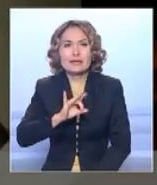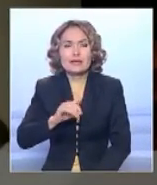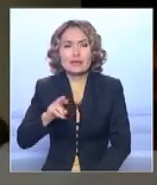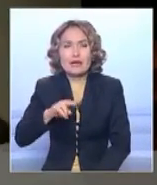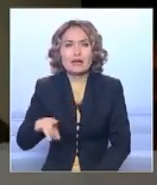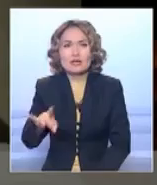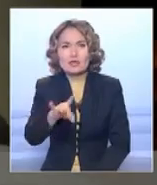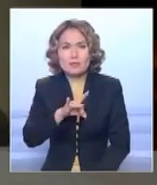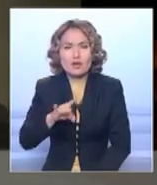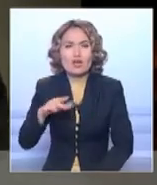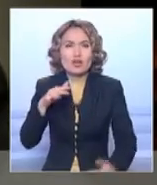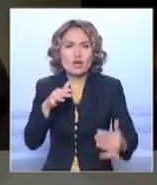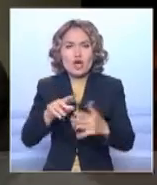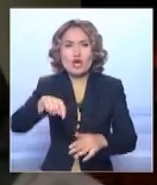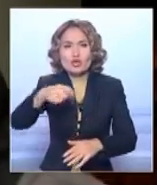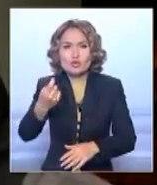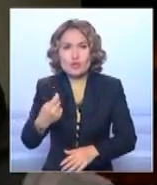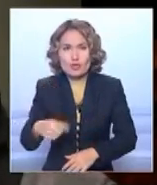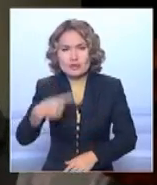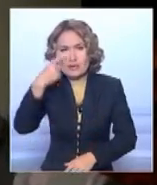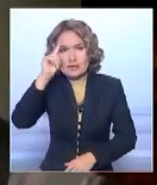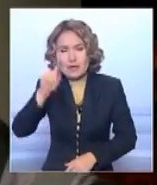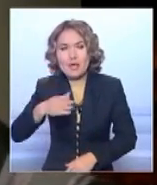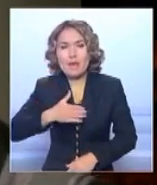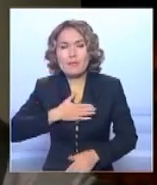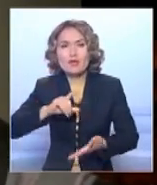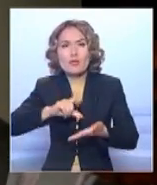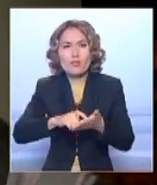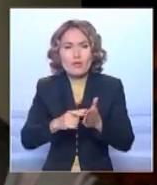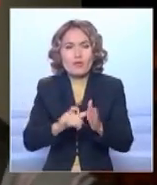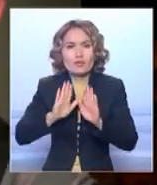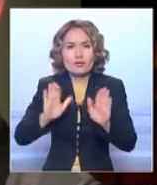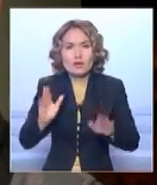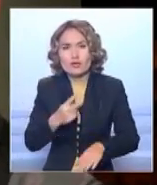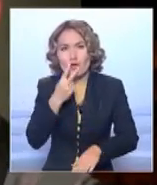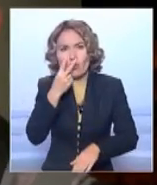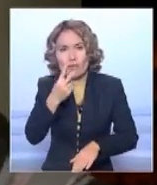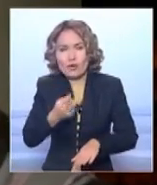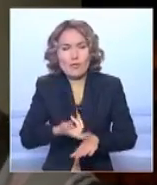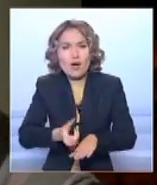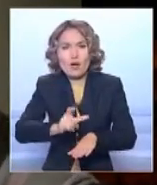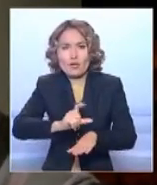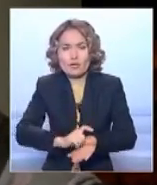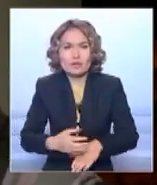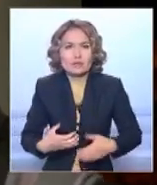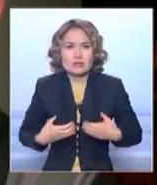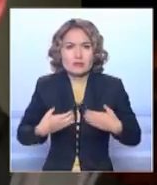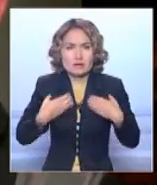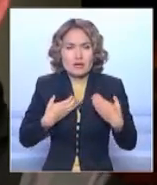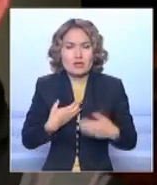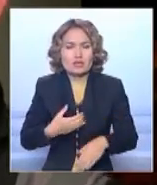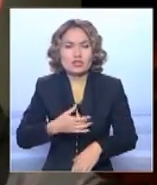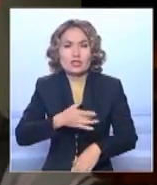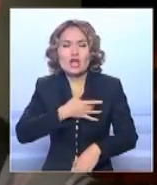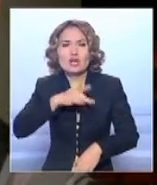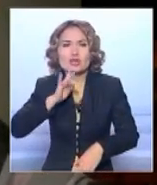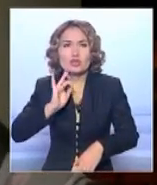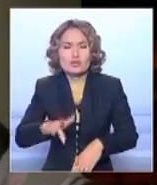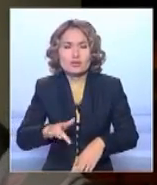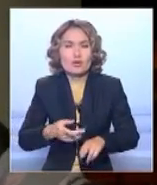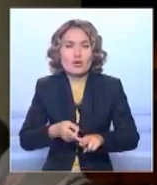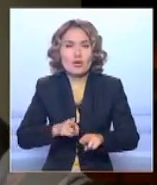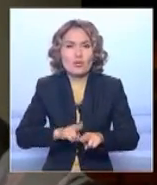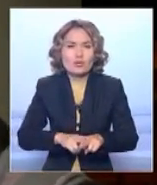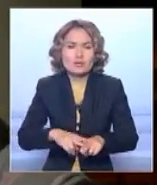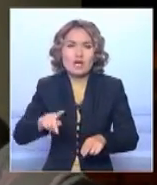ғана естіп білетінбіз. Ал мына бөлмеге кіріп өзімді сол сойқанның ортасында от кешіп жүргендей сезіндім. Терең ойға батырып,